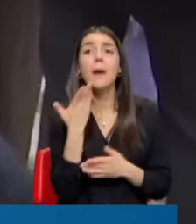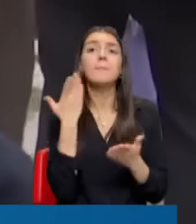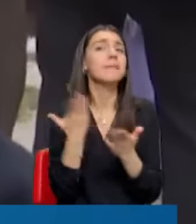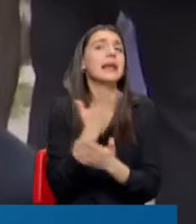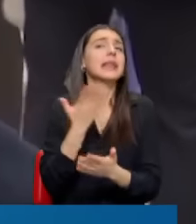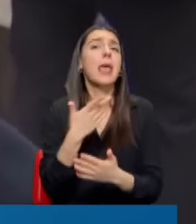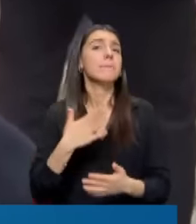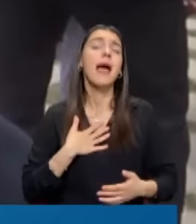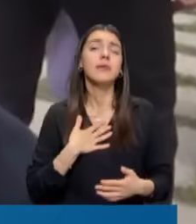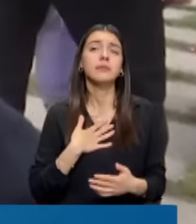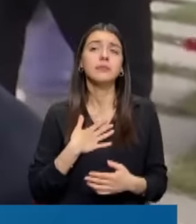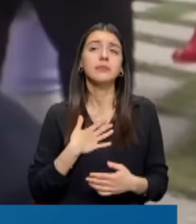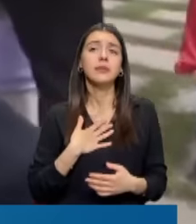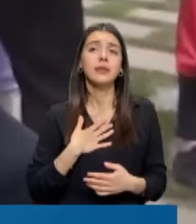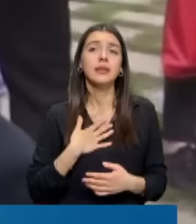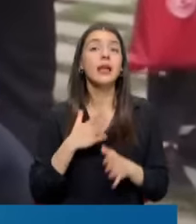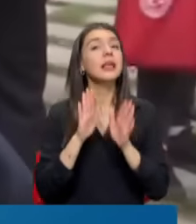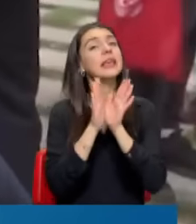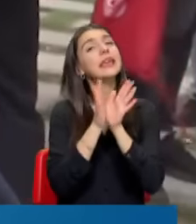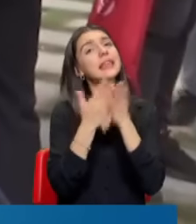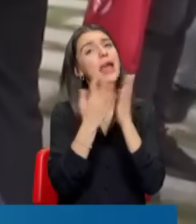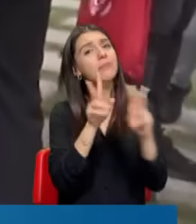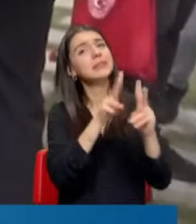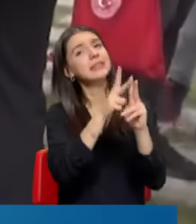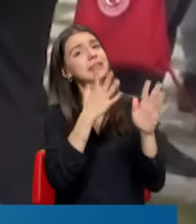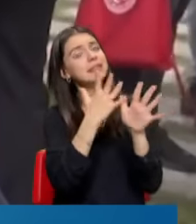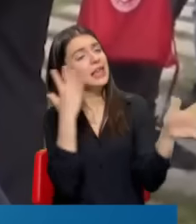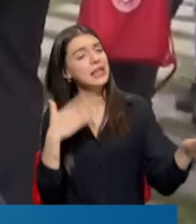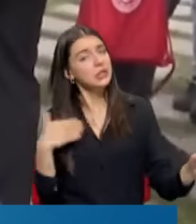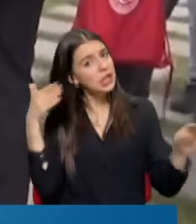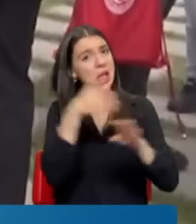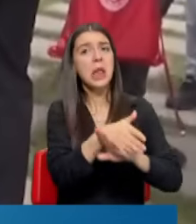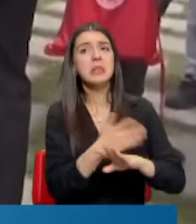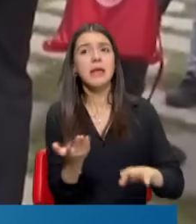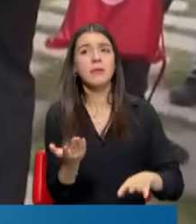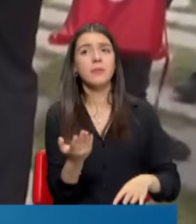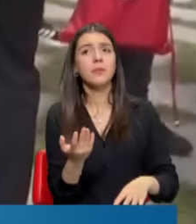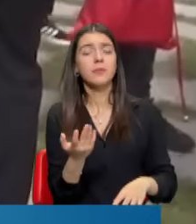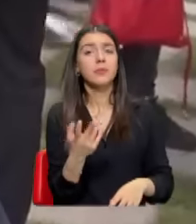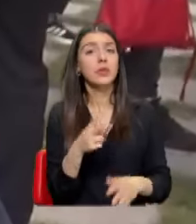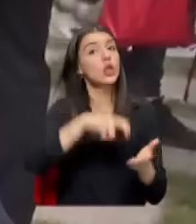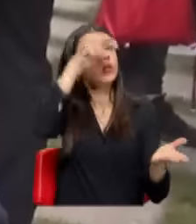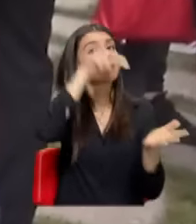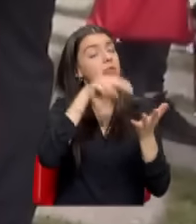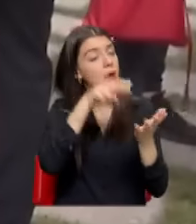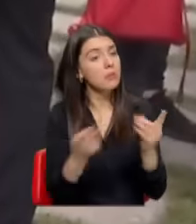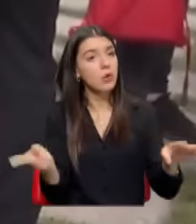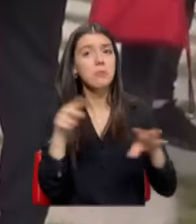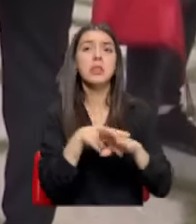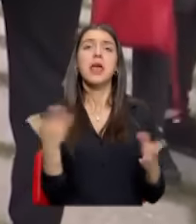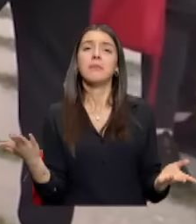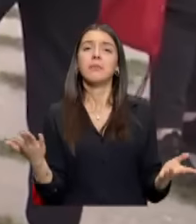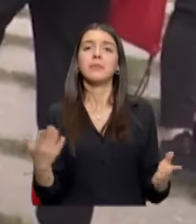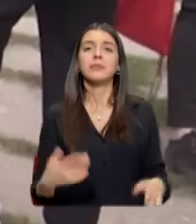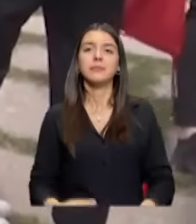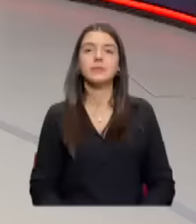Mesela ben kitap sırasına girdim. Şeyler yaptım. Trambolinle bindim.